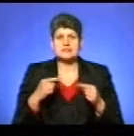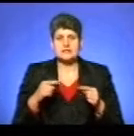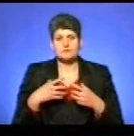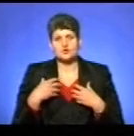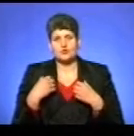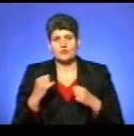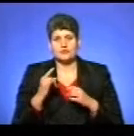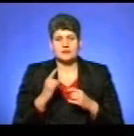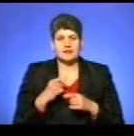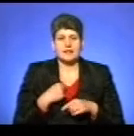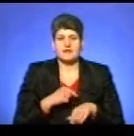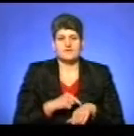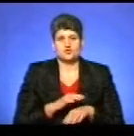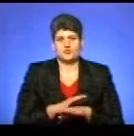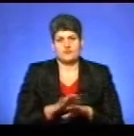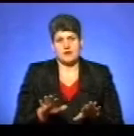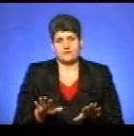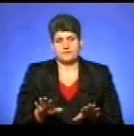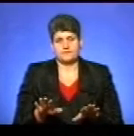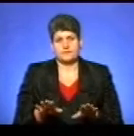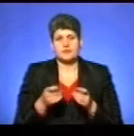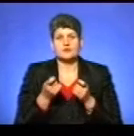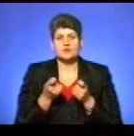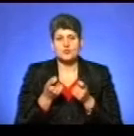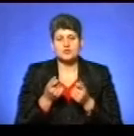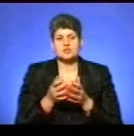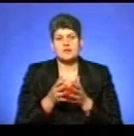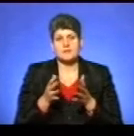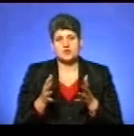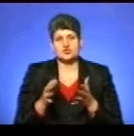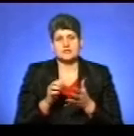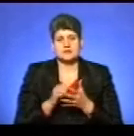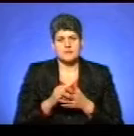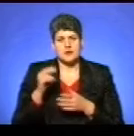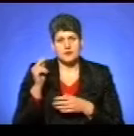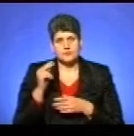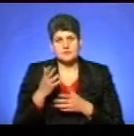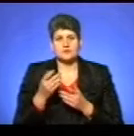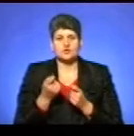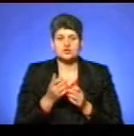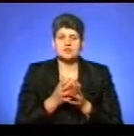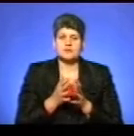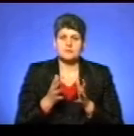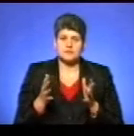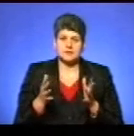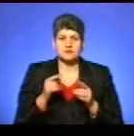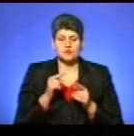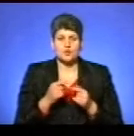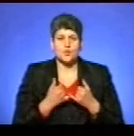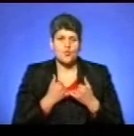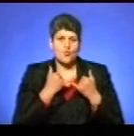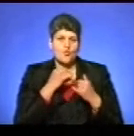і моїм хлопчиком я не відчуваю. Просто трошечки більше занять, трошечки більше до нього якоїсь